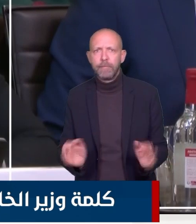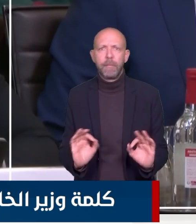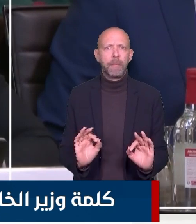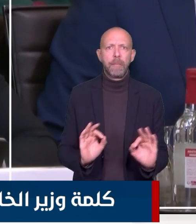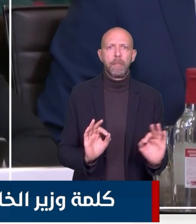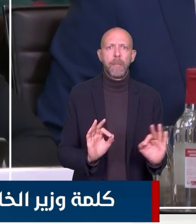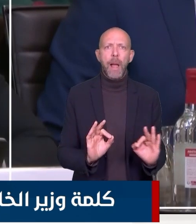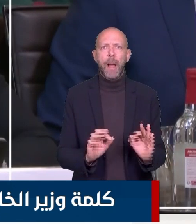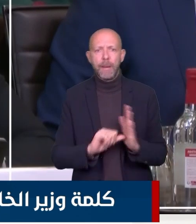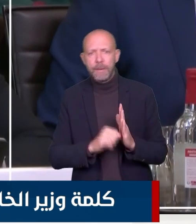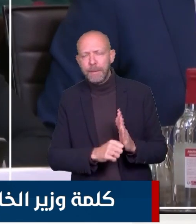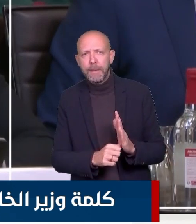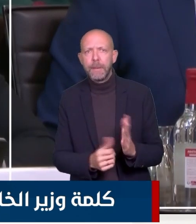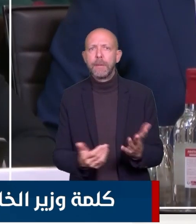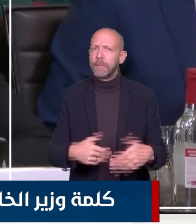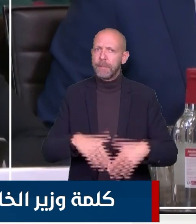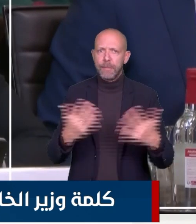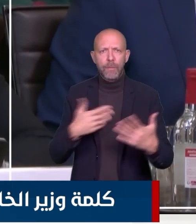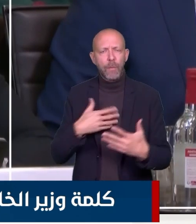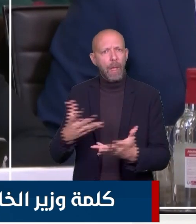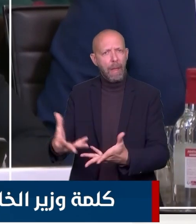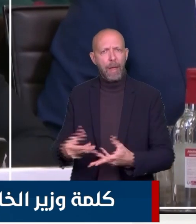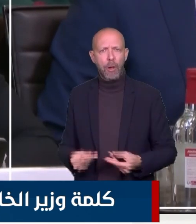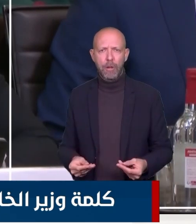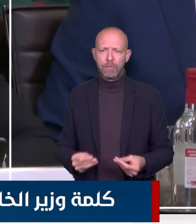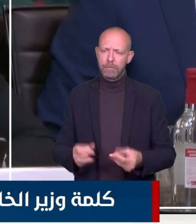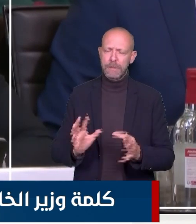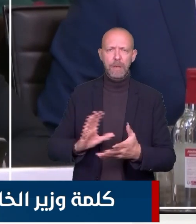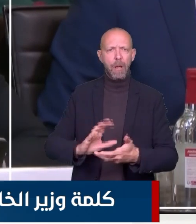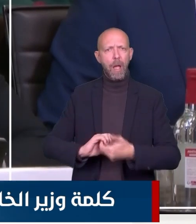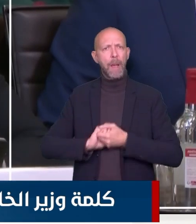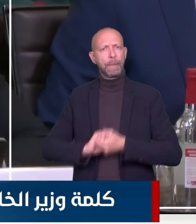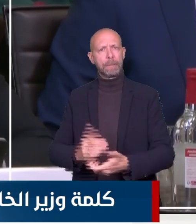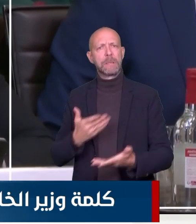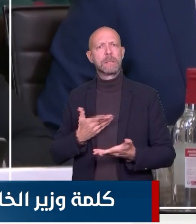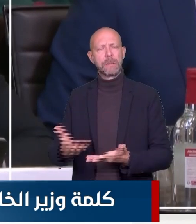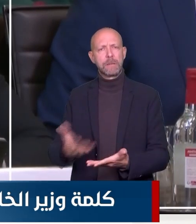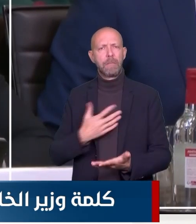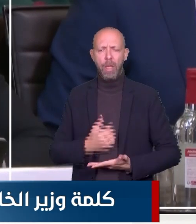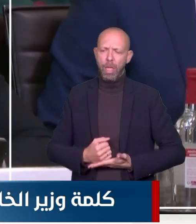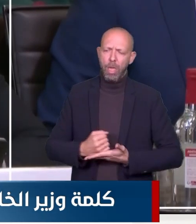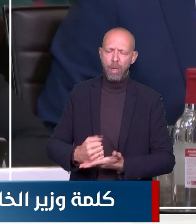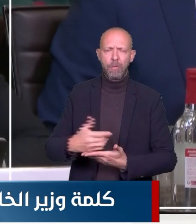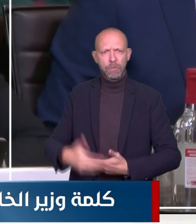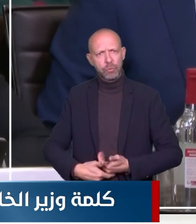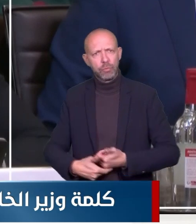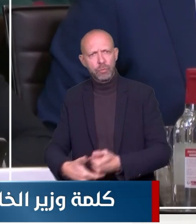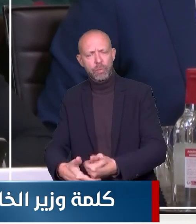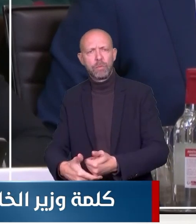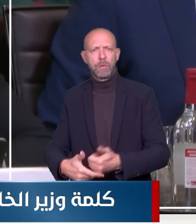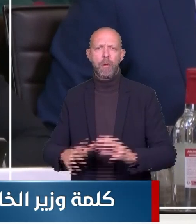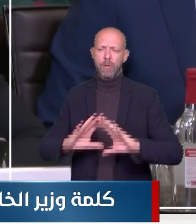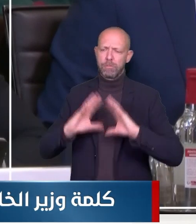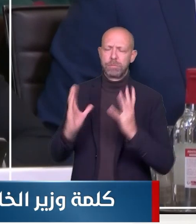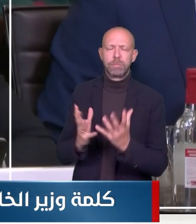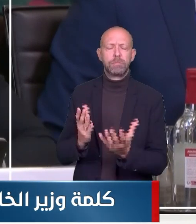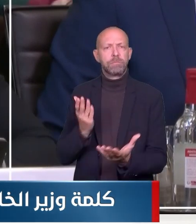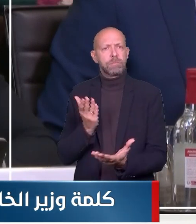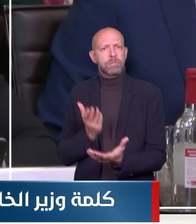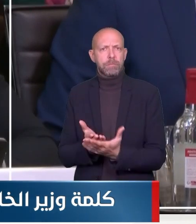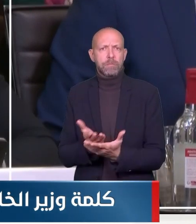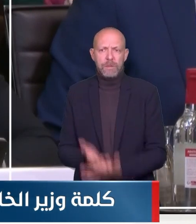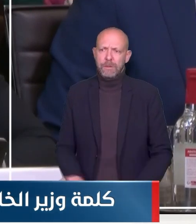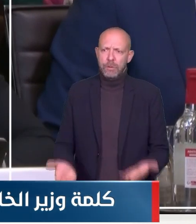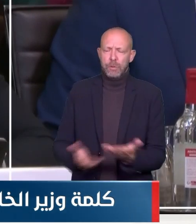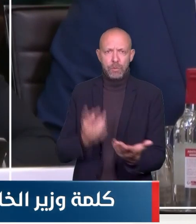ودعمه للظروف الاستثنائية التي يمر بها لبنان الشقيق. كما نود أن نؤكد هنا أن